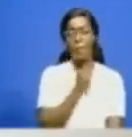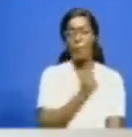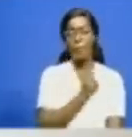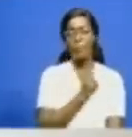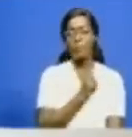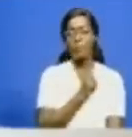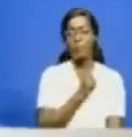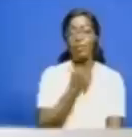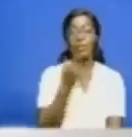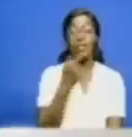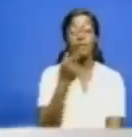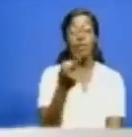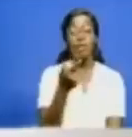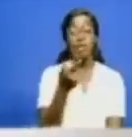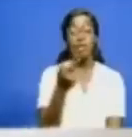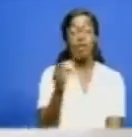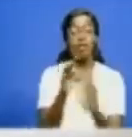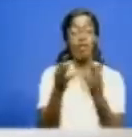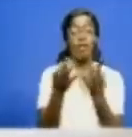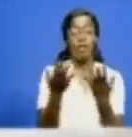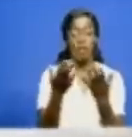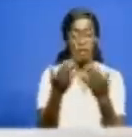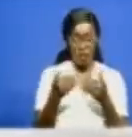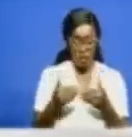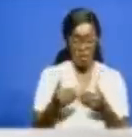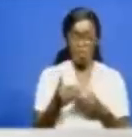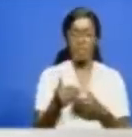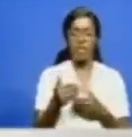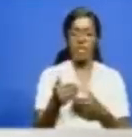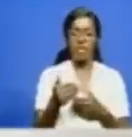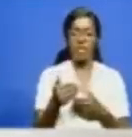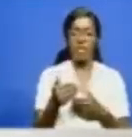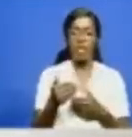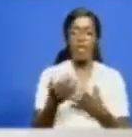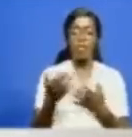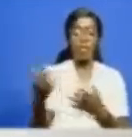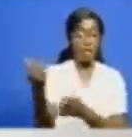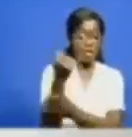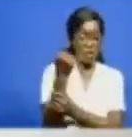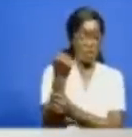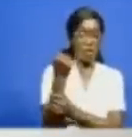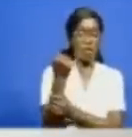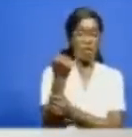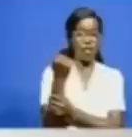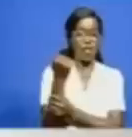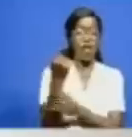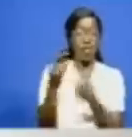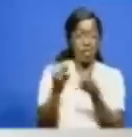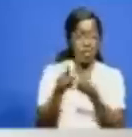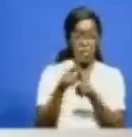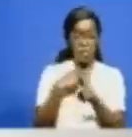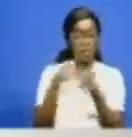Na nataka niwaambie jamii ya kwamba hata tukiendelea mbele, vile mzee amenishika mkono, mimi pia